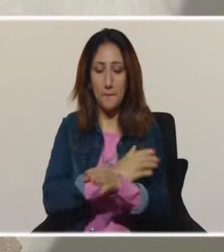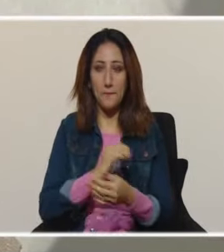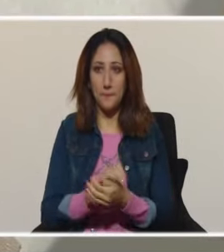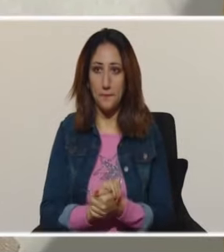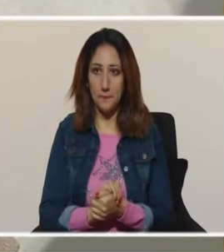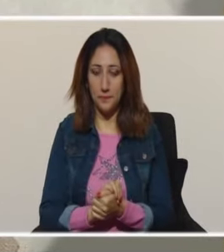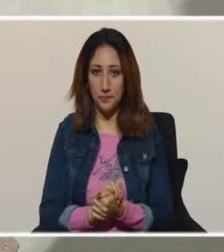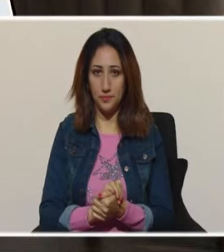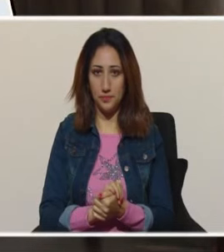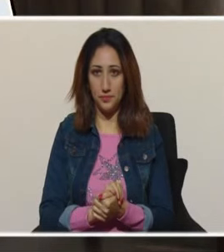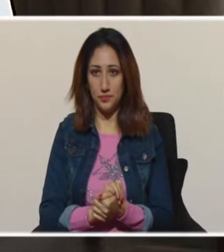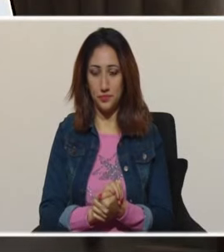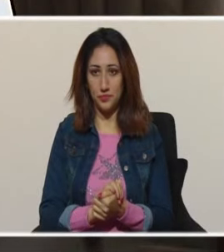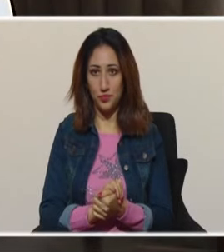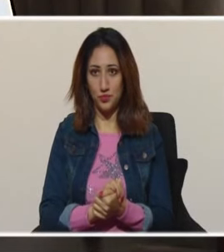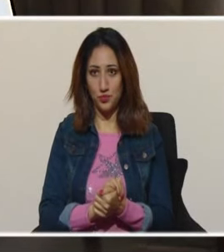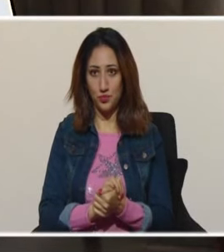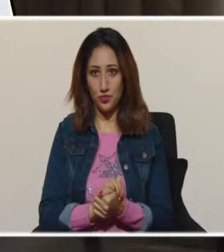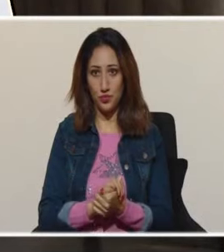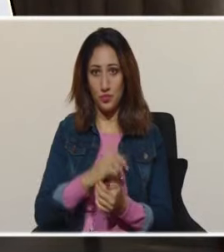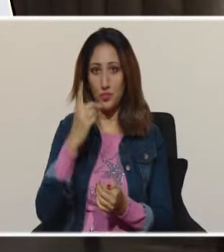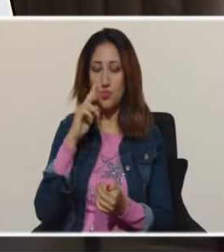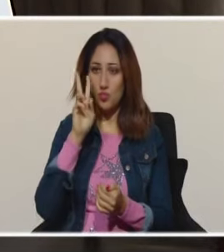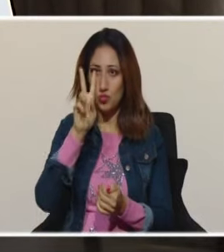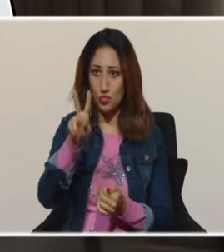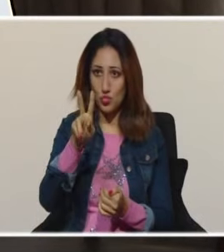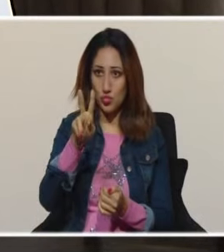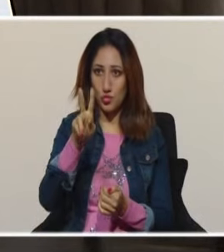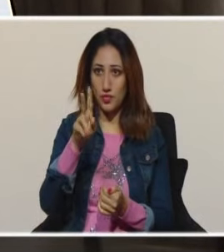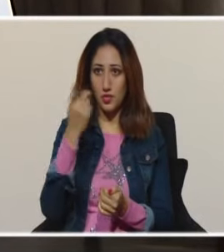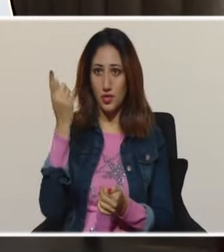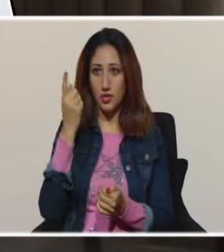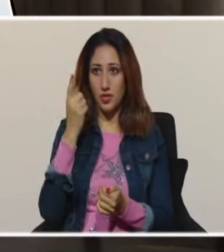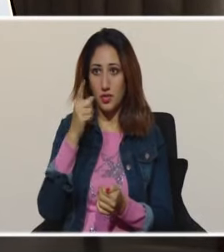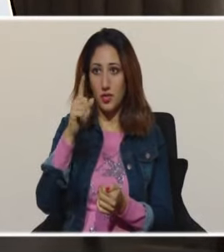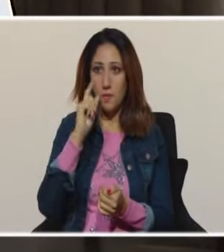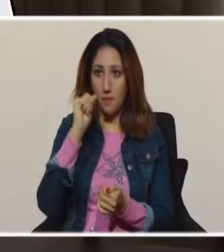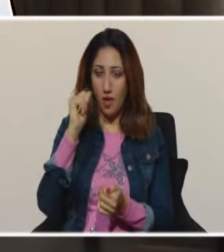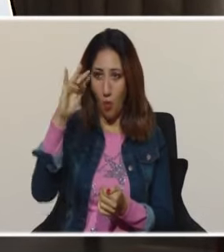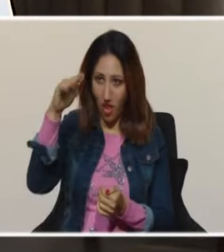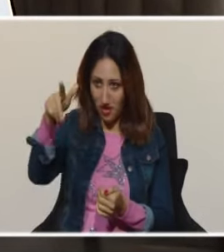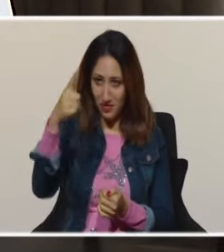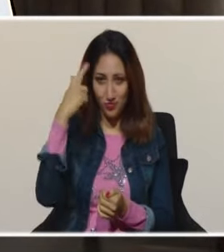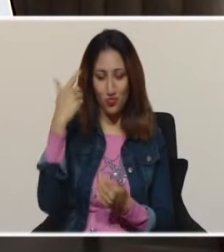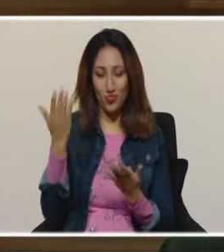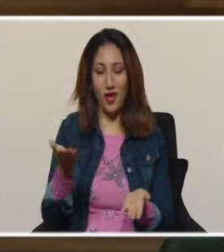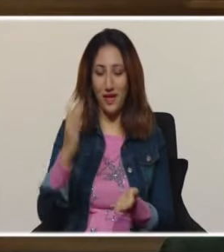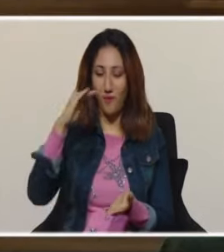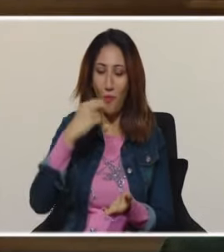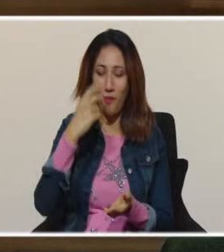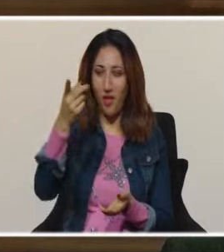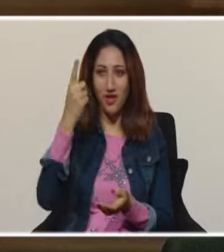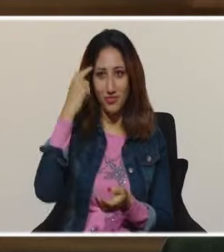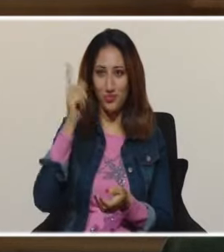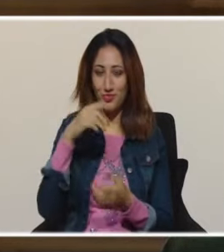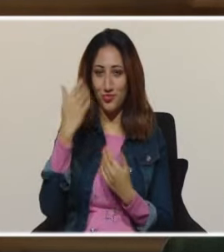كلموني عن نور يا جماعه، شايفينها ازاي؟ عندنا راجل هو مش عارف يعمل لنا حاجه. ايه رايك في نور يا استاذ؟ هو ده اللي